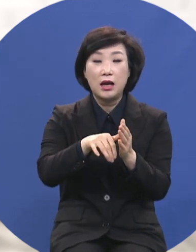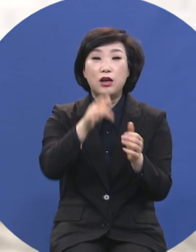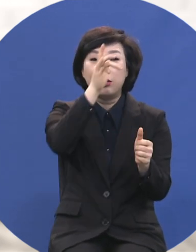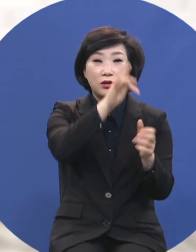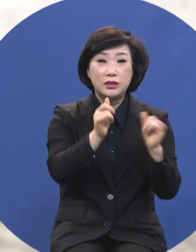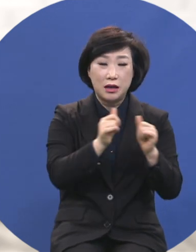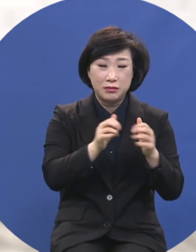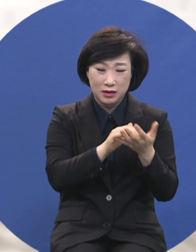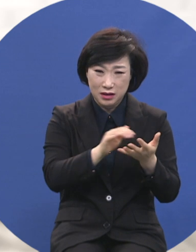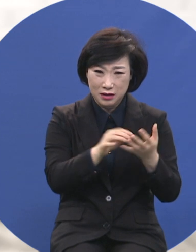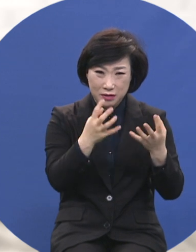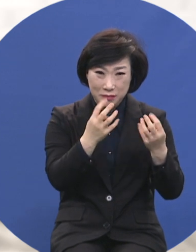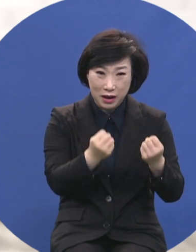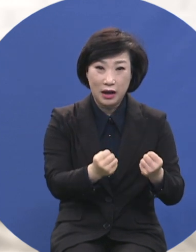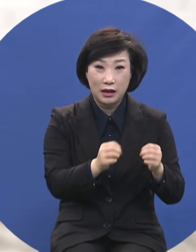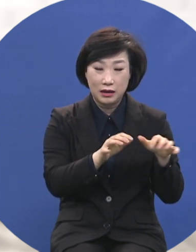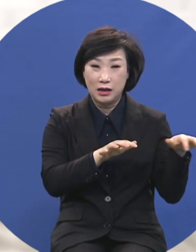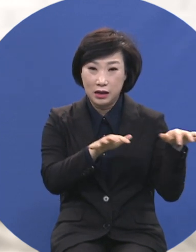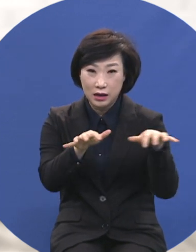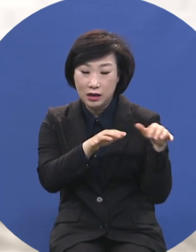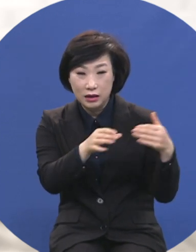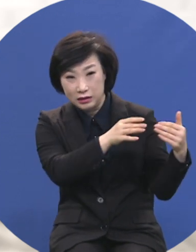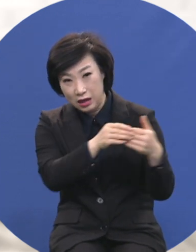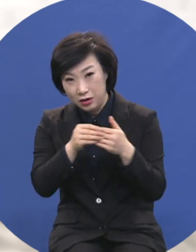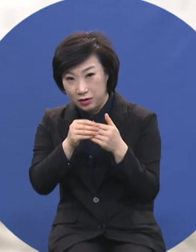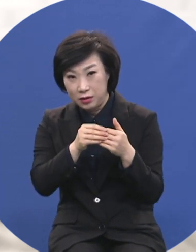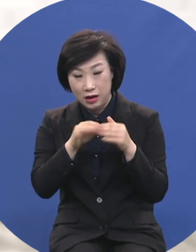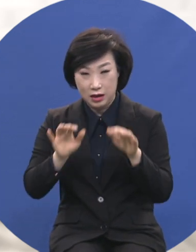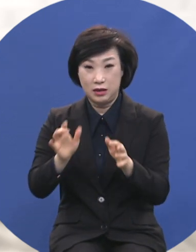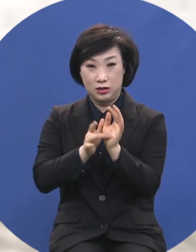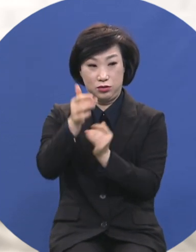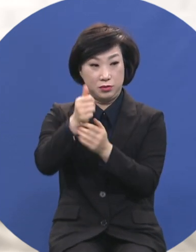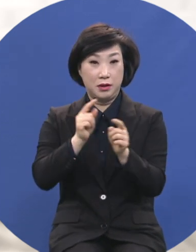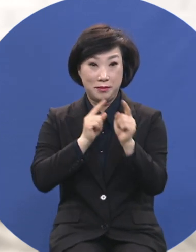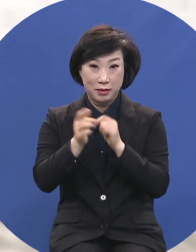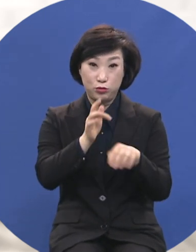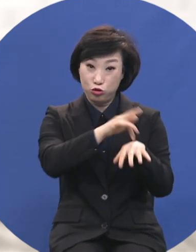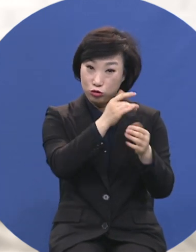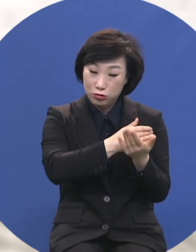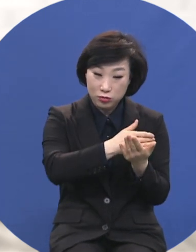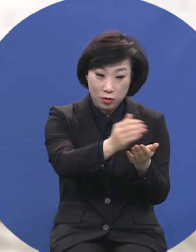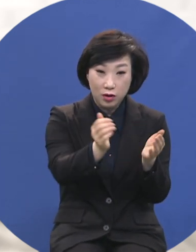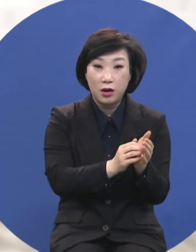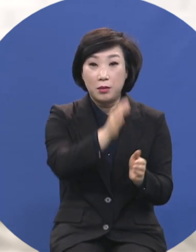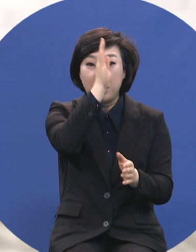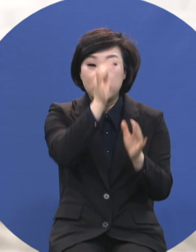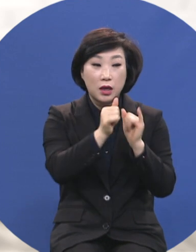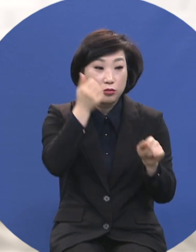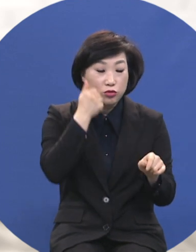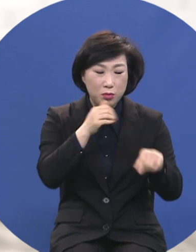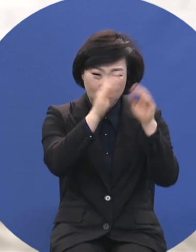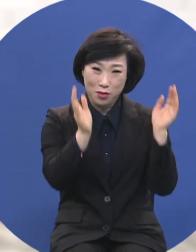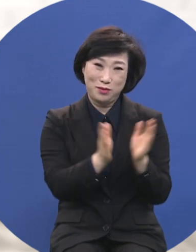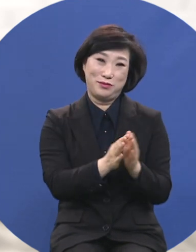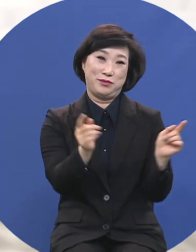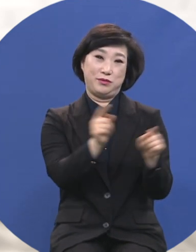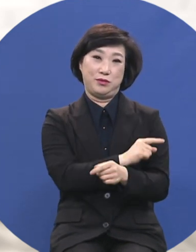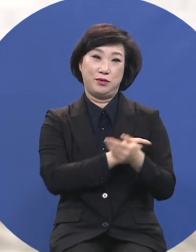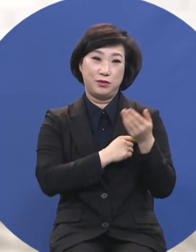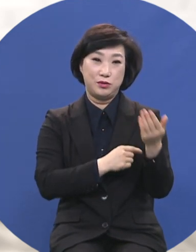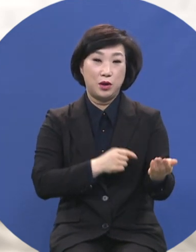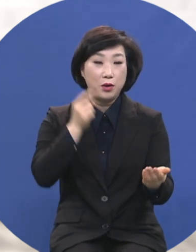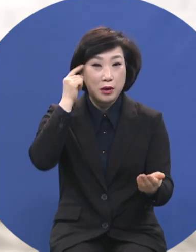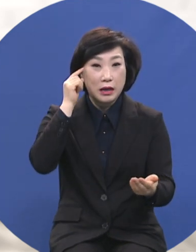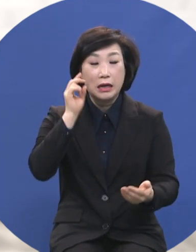자를 많이 데리고 예수께 오거늘 예수께서 말씀으로 귀신들을 쫓아내시고 병든 자를 다 고치시니